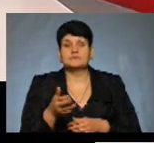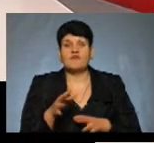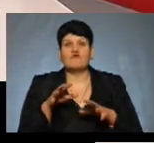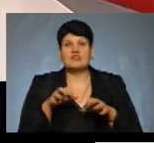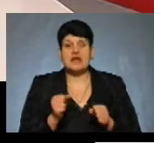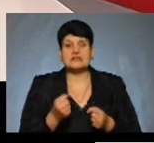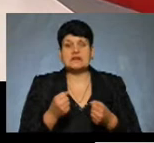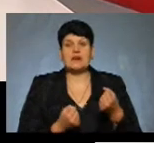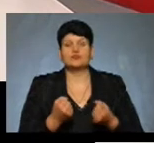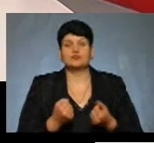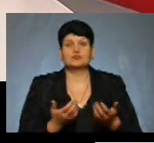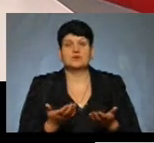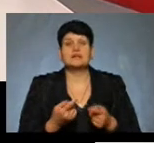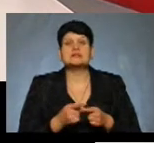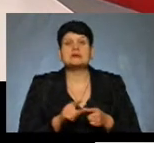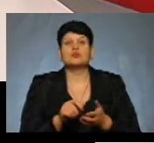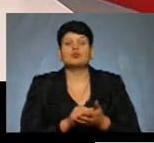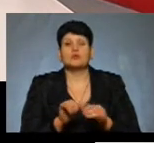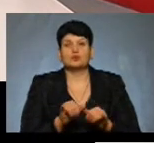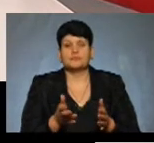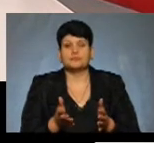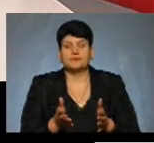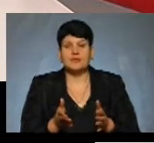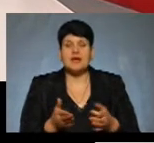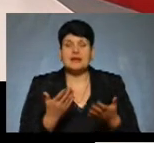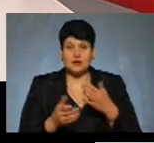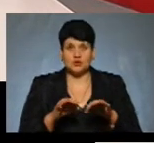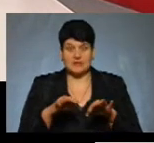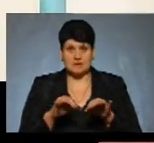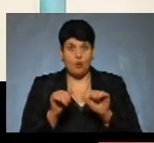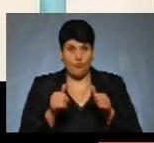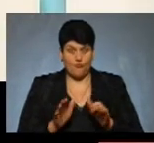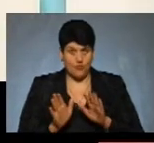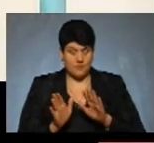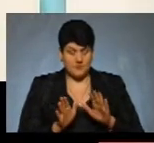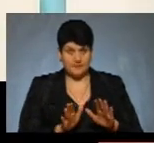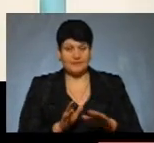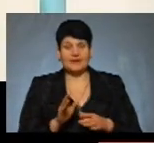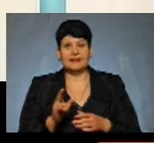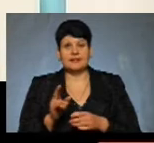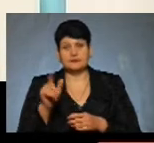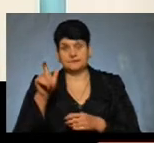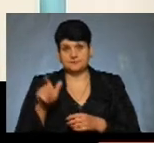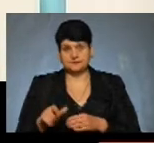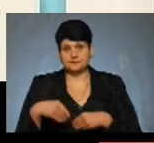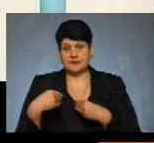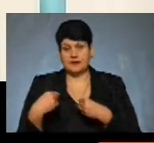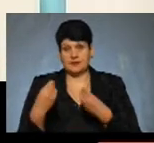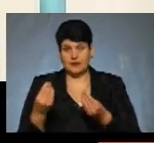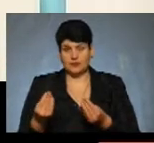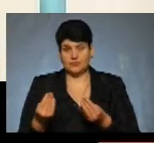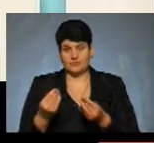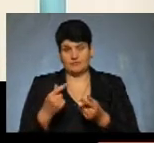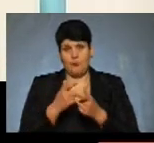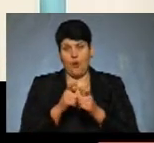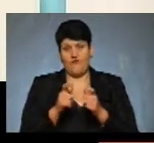власник такої автівки з цими документами? Транспортний засіб оформлений, декларанту видається, проходить